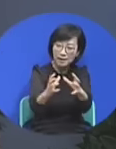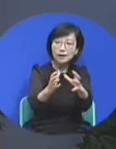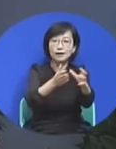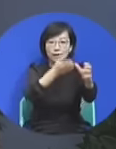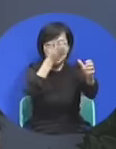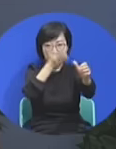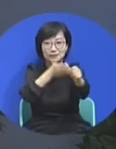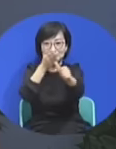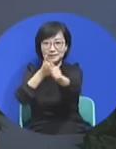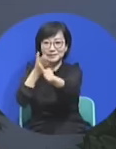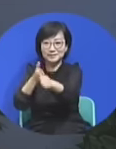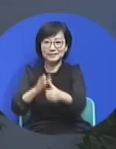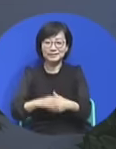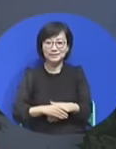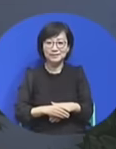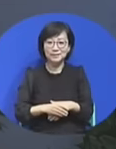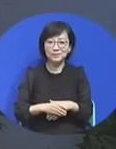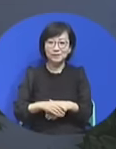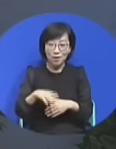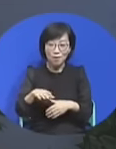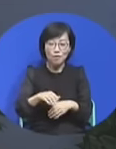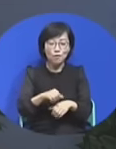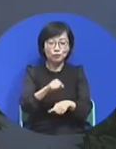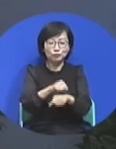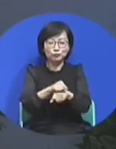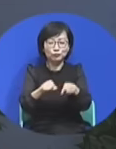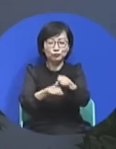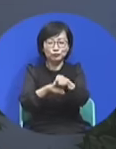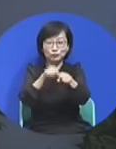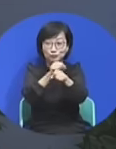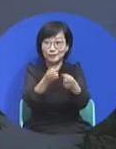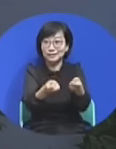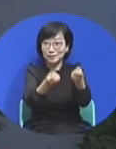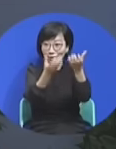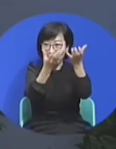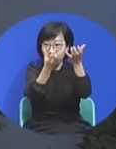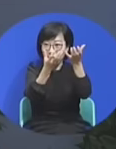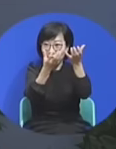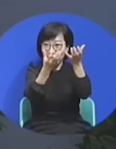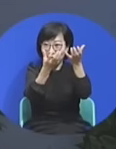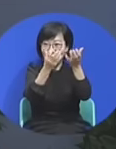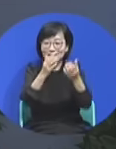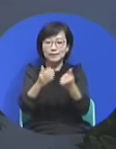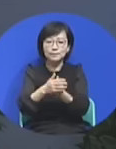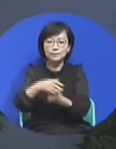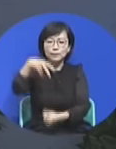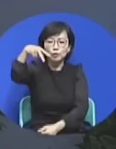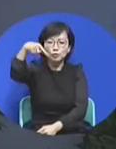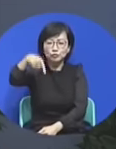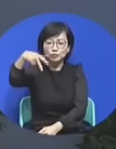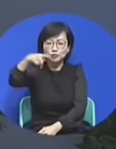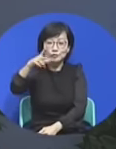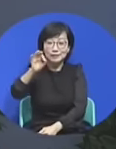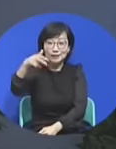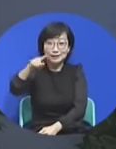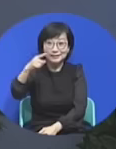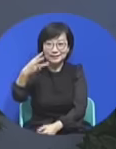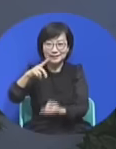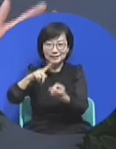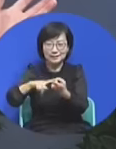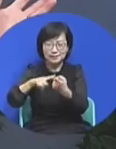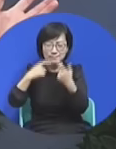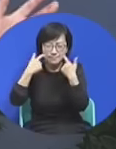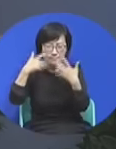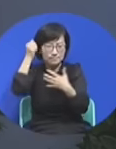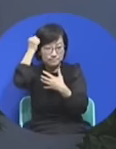of God come upon that field. 그게 수장절이에요. That is the ingathering. 정확하게 알고 있어야 돼요. You need to know it accurately. 이게